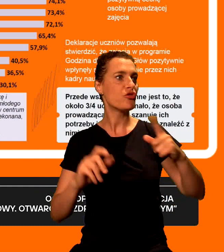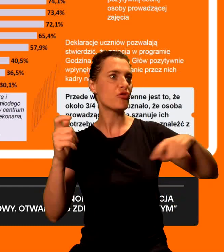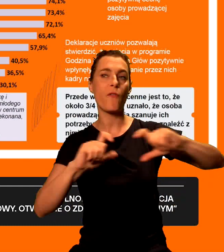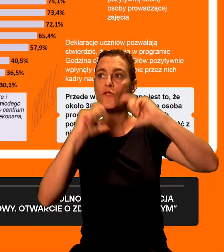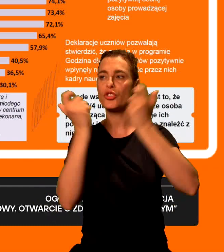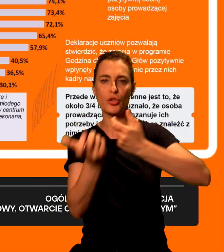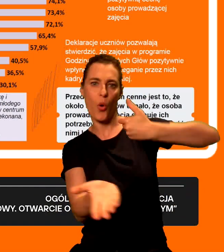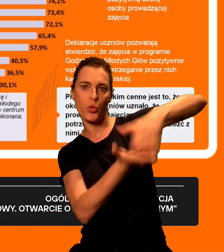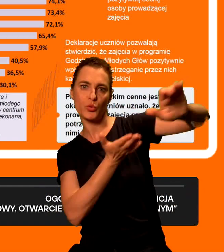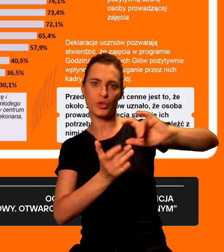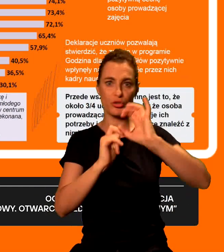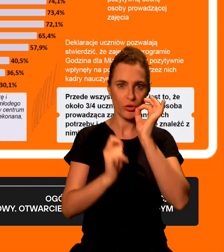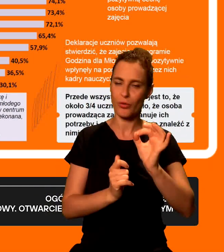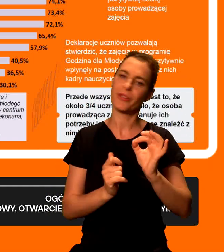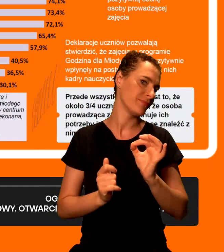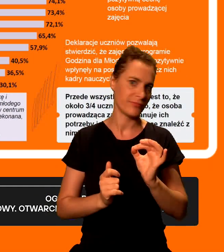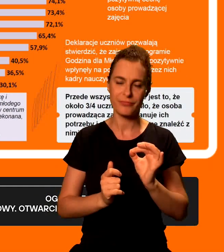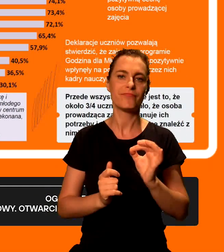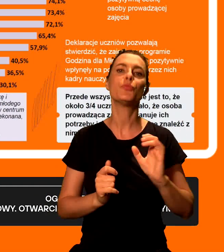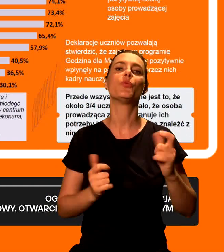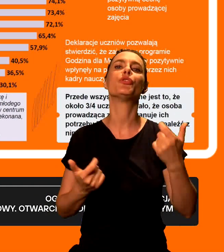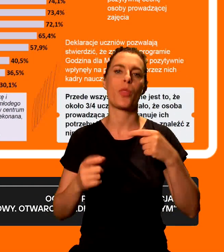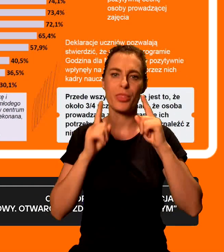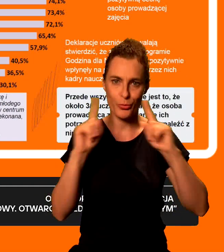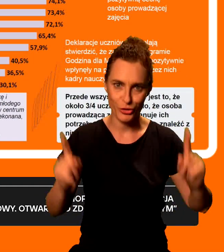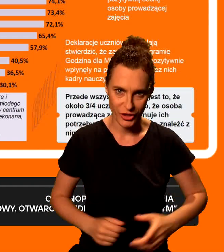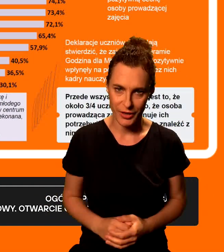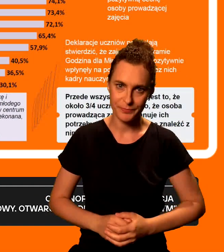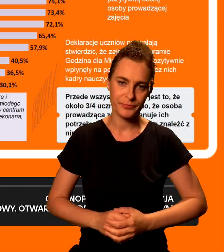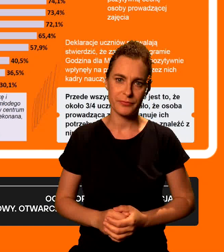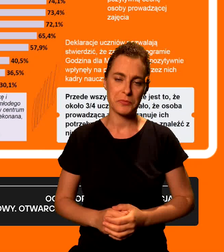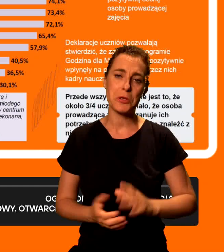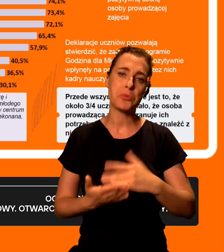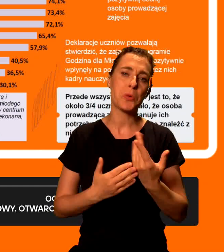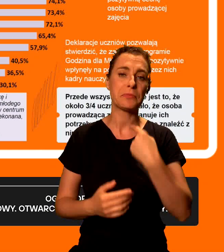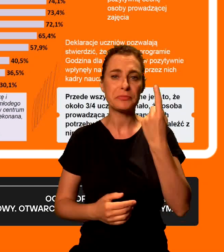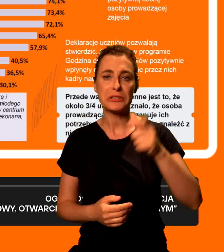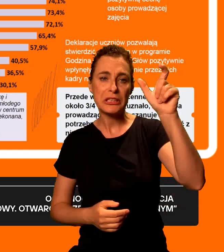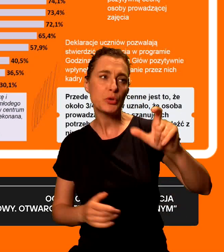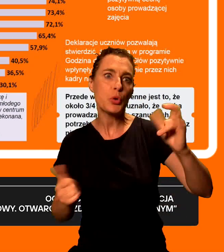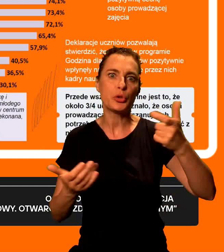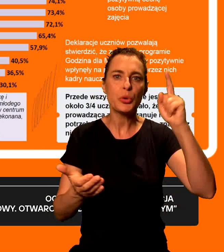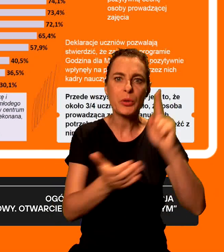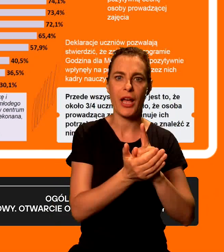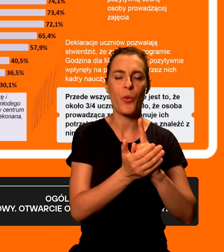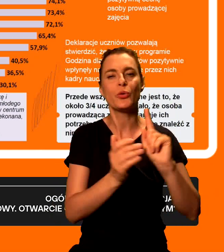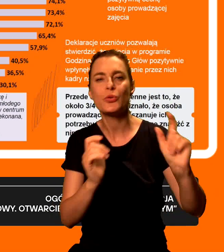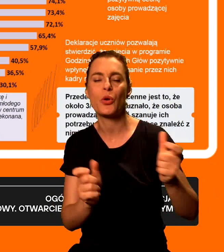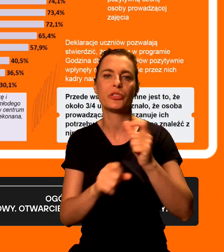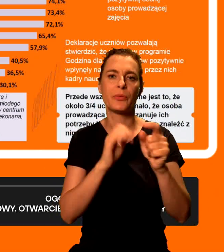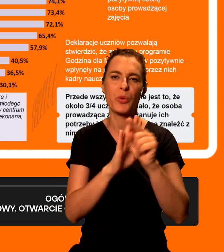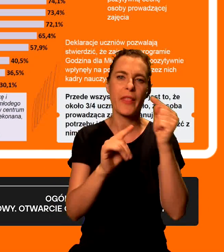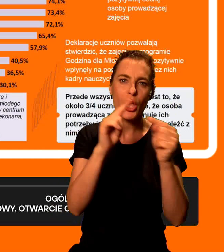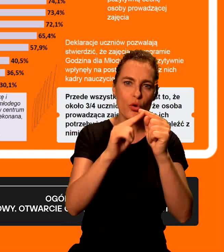wszystkiego, co dobre powiedzieliśmy o nauczycielu, tak? Że uchyliła się jakaś, można powiedzieć, klapka, uchyliło się jakieś